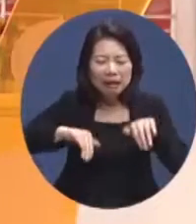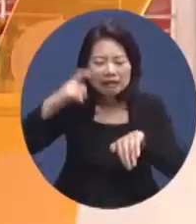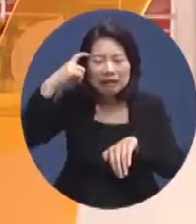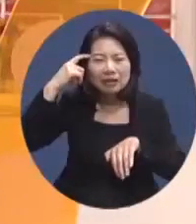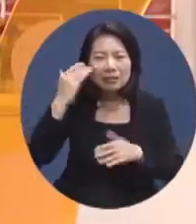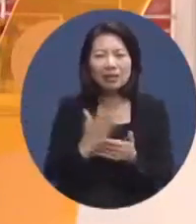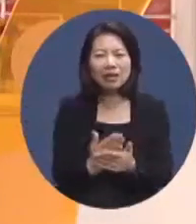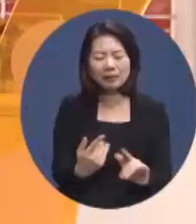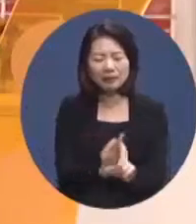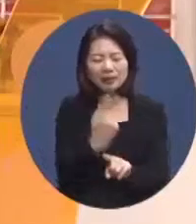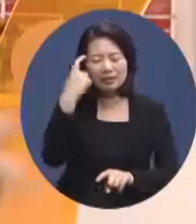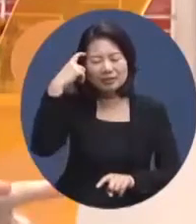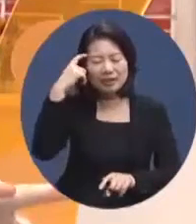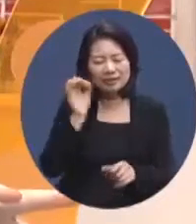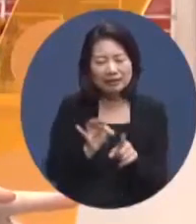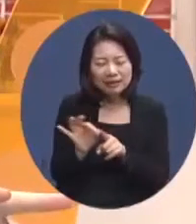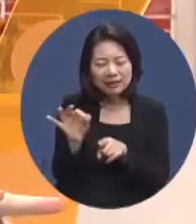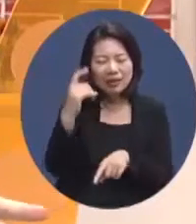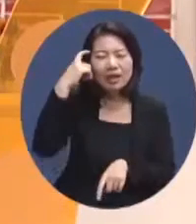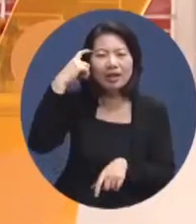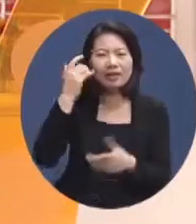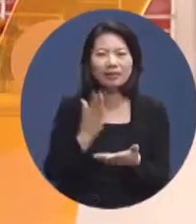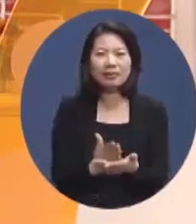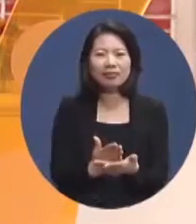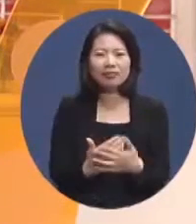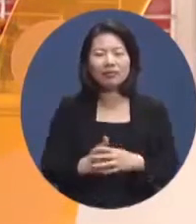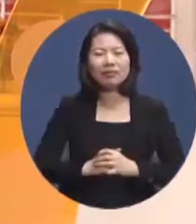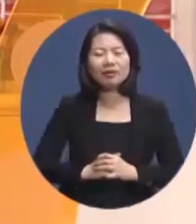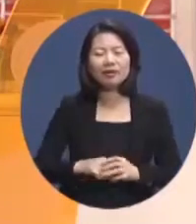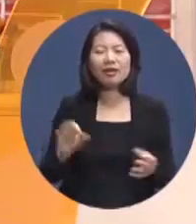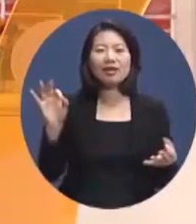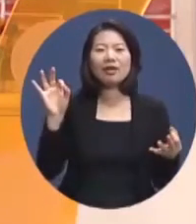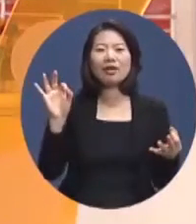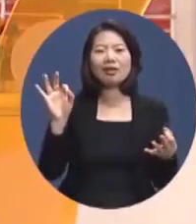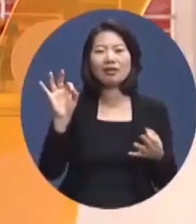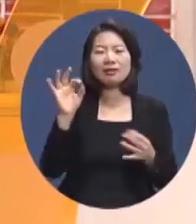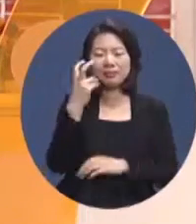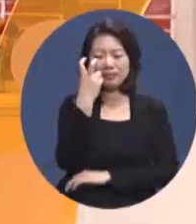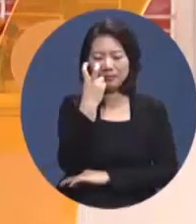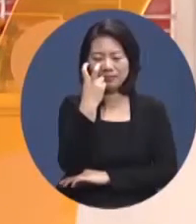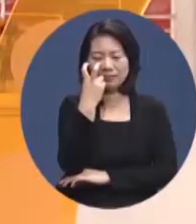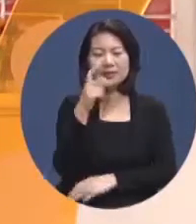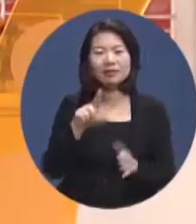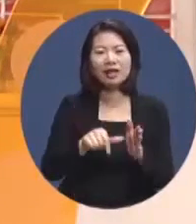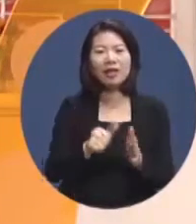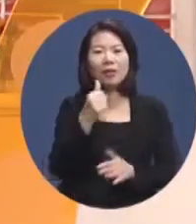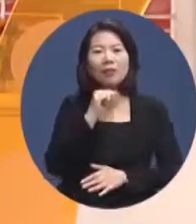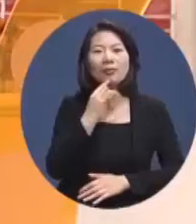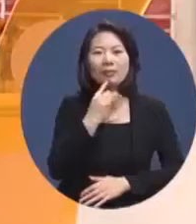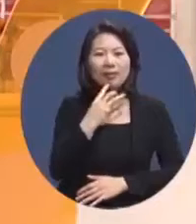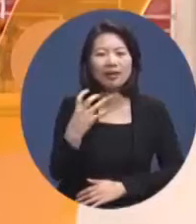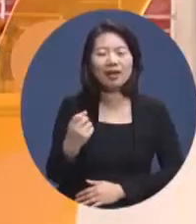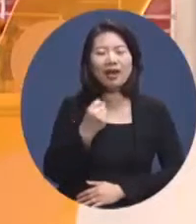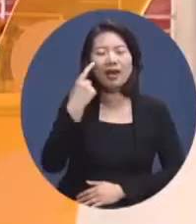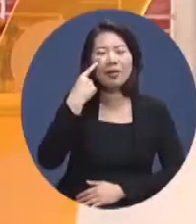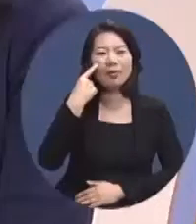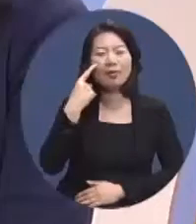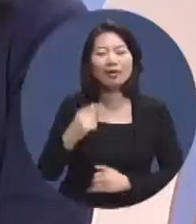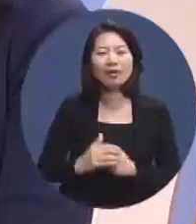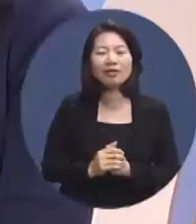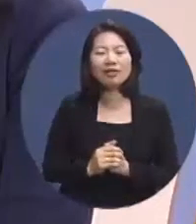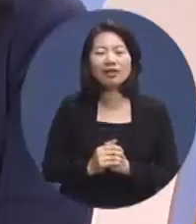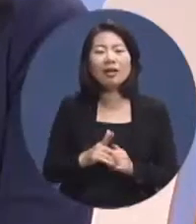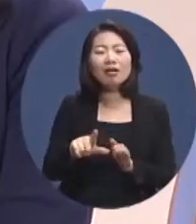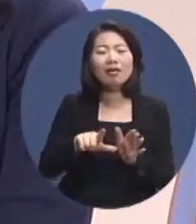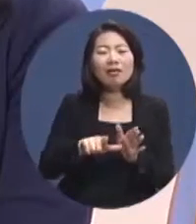내가 쟤네들 고쳐줘야지, 잔소리해야지 하지 말고, 가만히 물끄러미 바라보는 시간을 5분만 가져보세요.